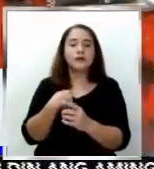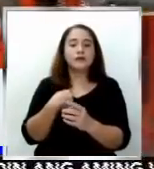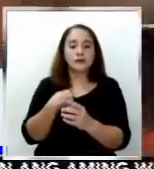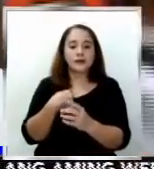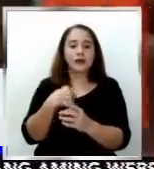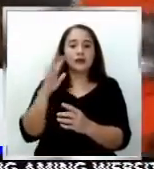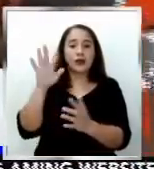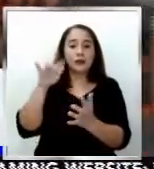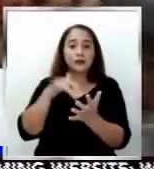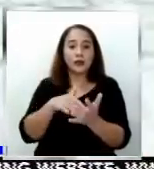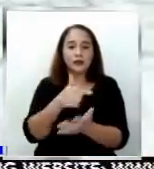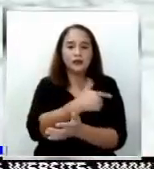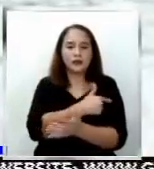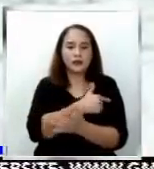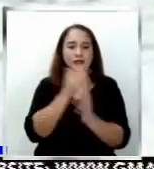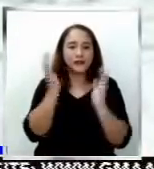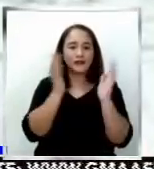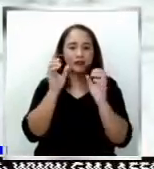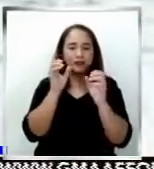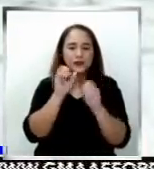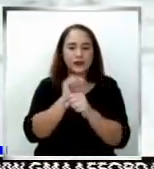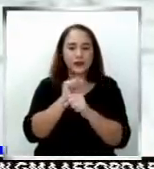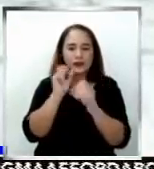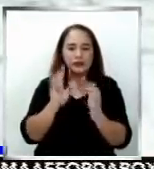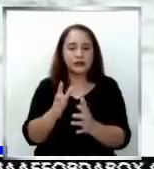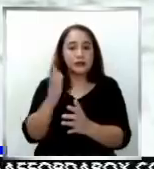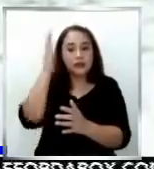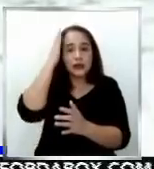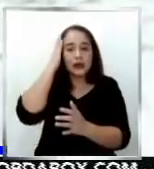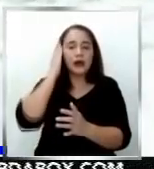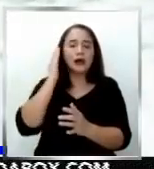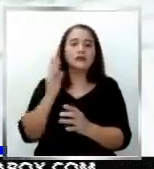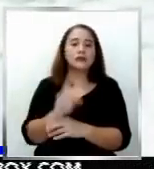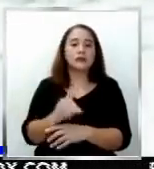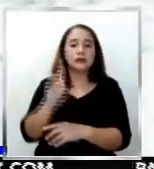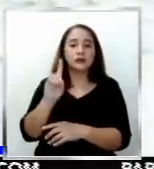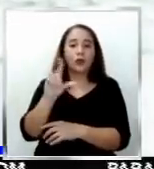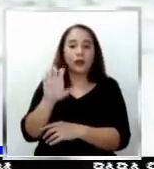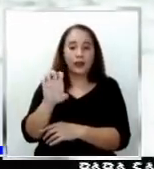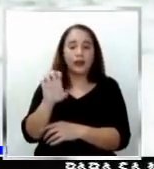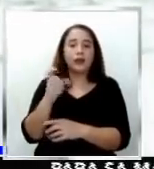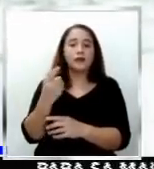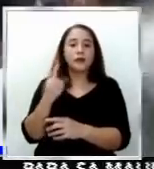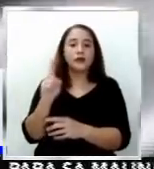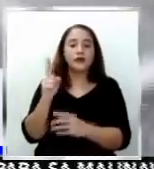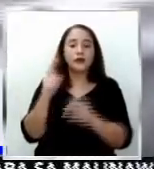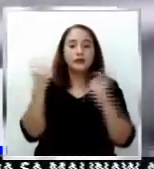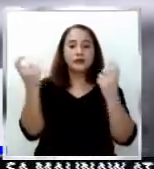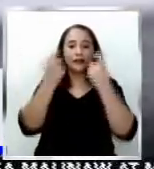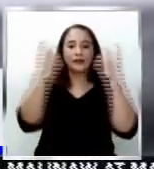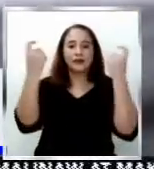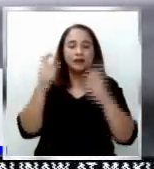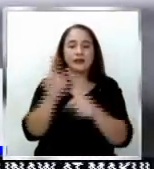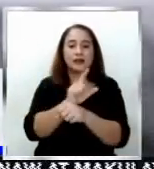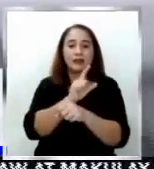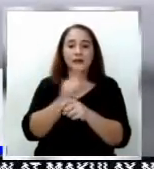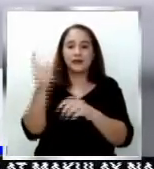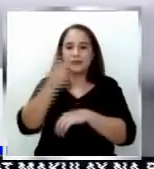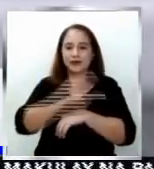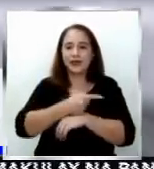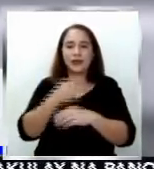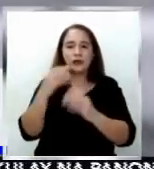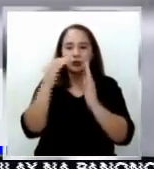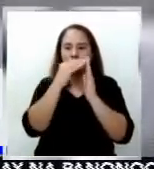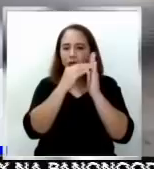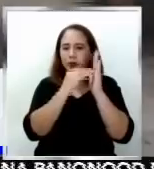ng mababakunahan. Hiniling daw ito ng Department of Labor and Employment bilang paggunita sa Labor Day. Magbibigay ng listahan ng